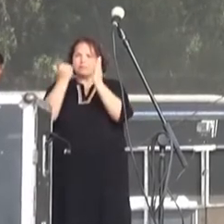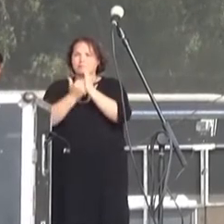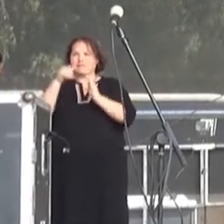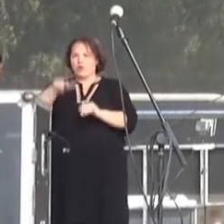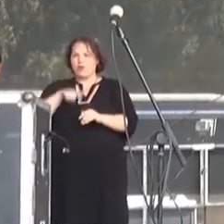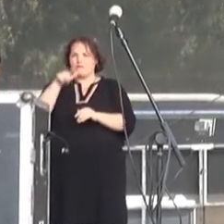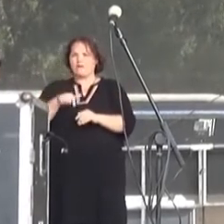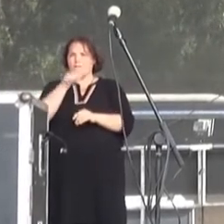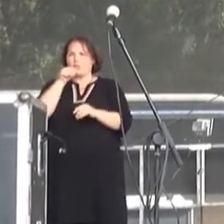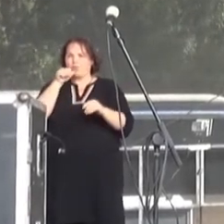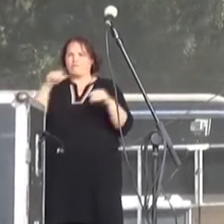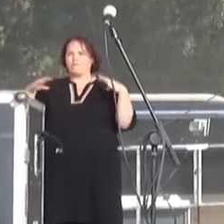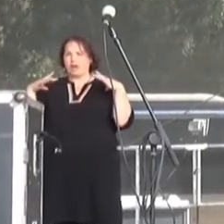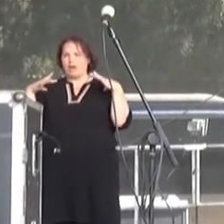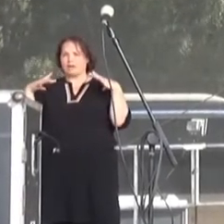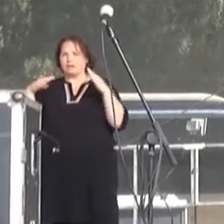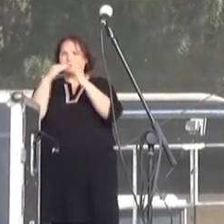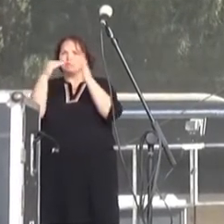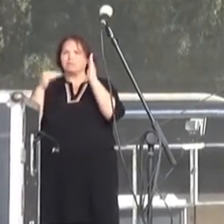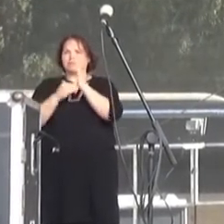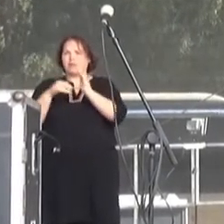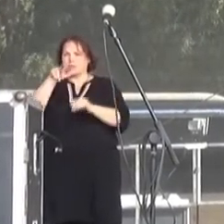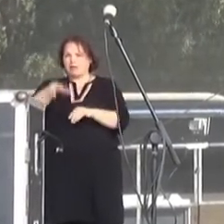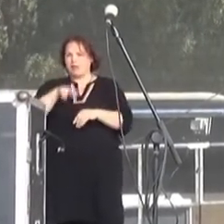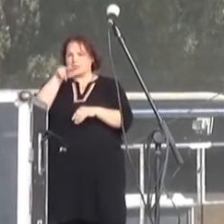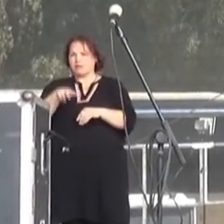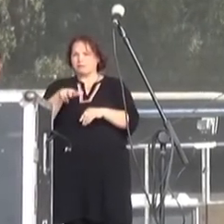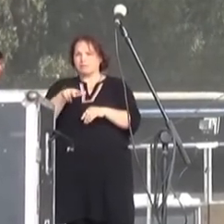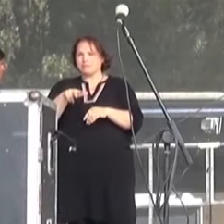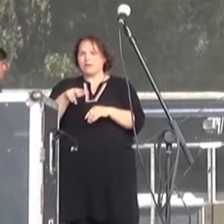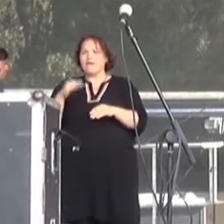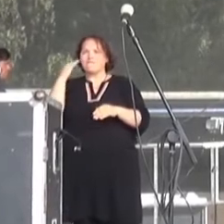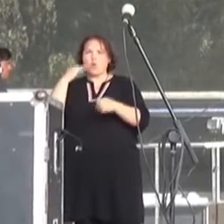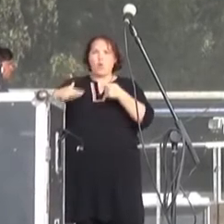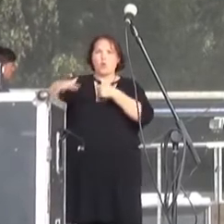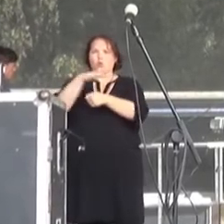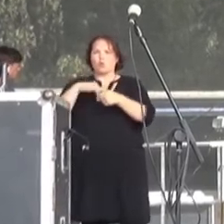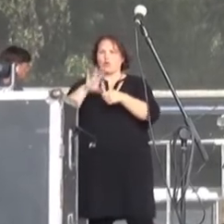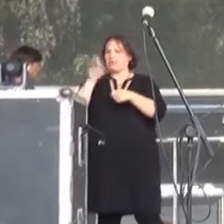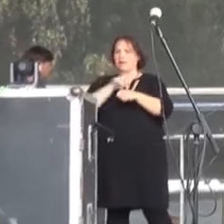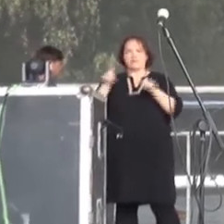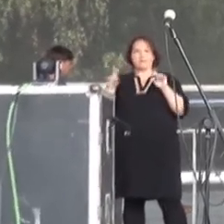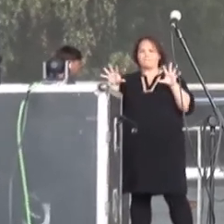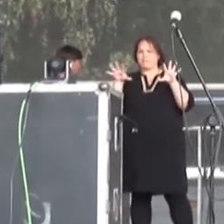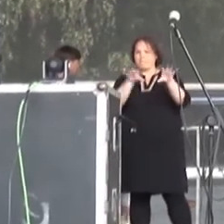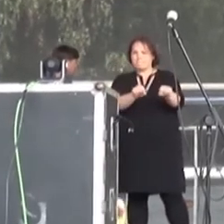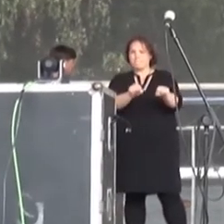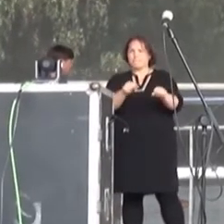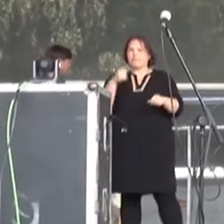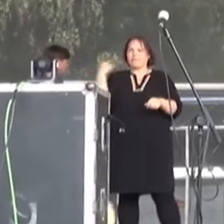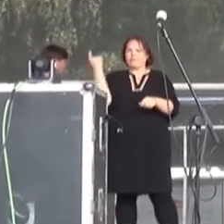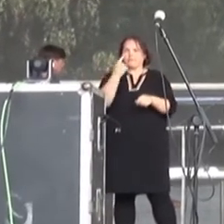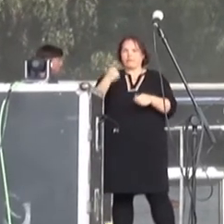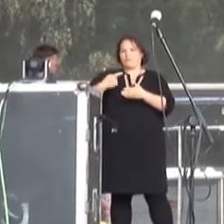Berufsfreiheit. Und Artikel 13 Unverletzlichkeit der Wohnung. Wir fordern die